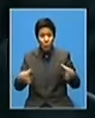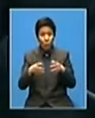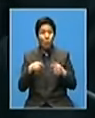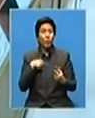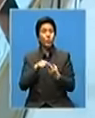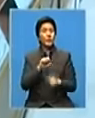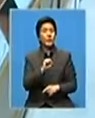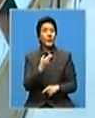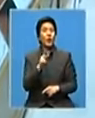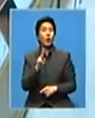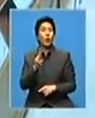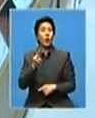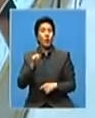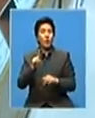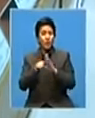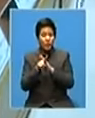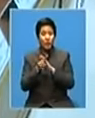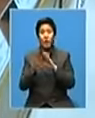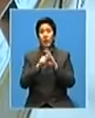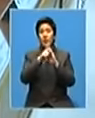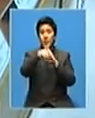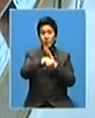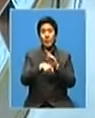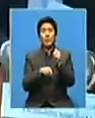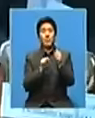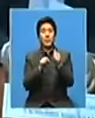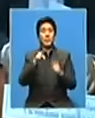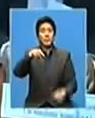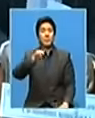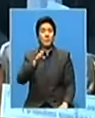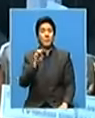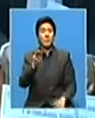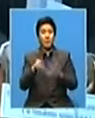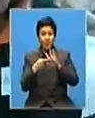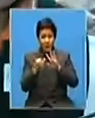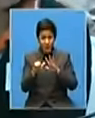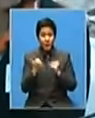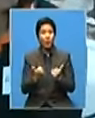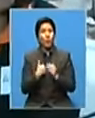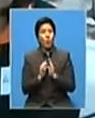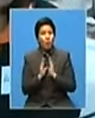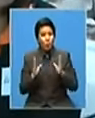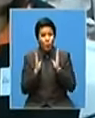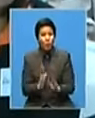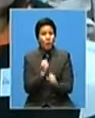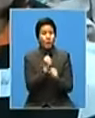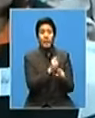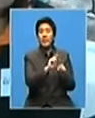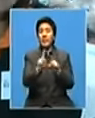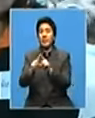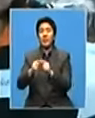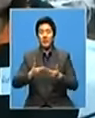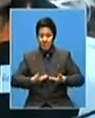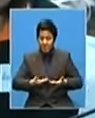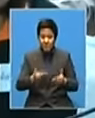เกษตรพิมายจำกัดอำเภอพิมายจังหวัดนครราชสีมาผมขอขอบคุณพี่น้องประชาชนและเจ้าหน้าที่ทุกท่านนะครับที่ได้ให้การ